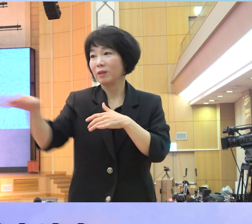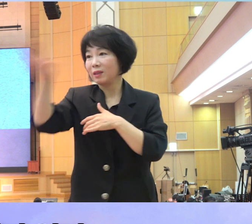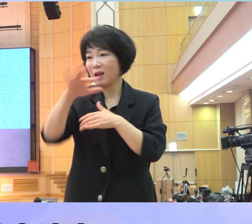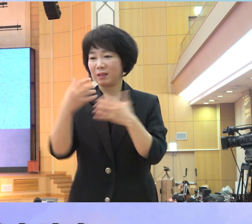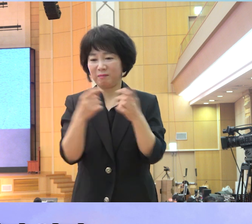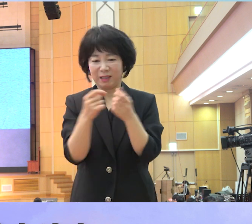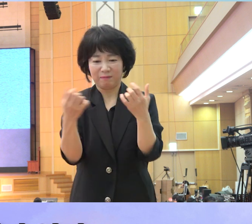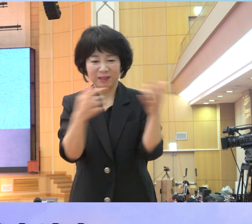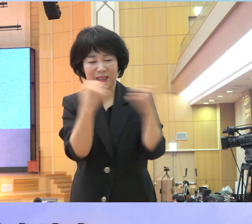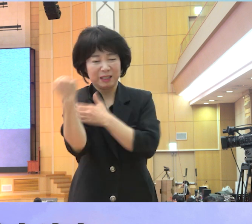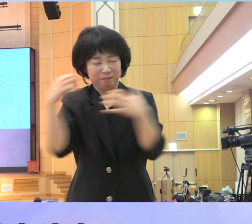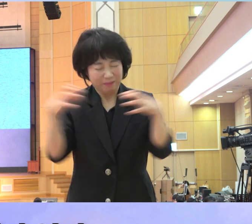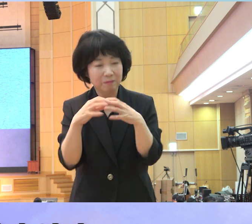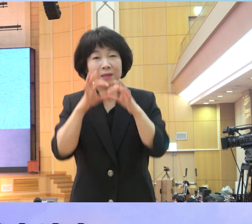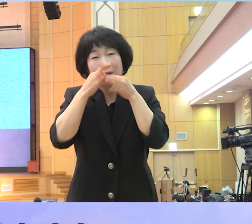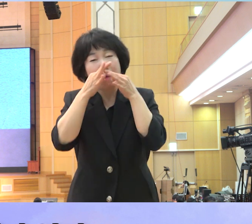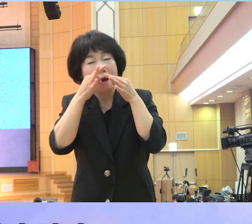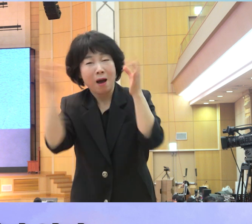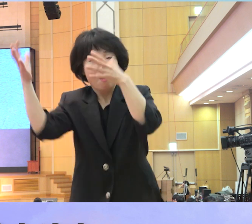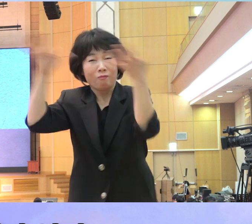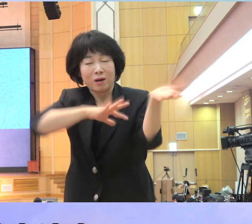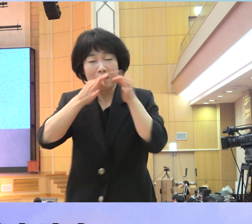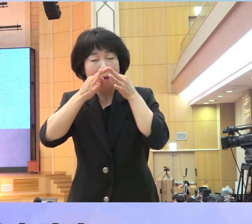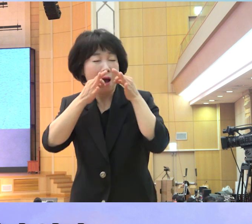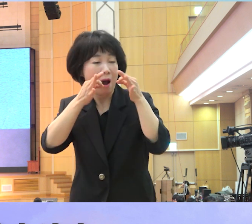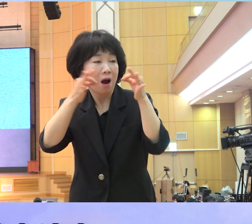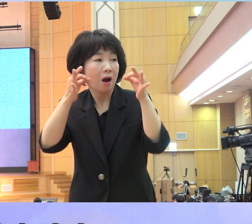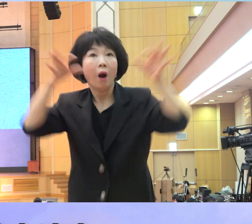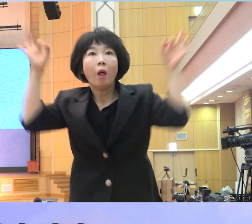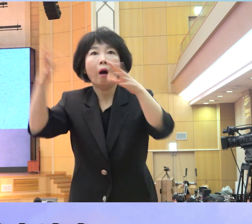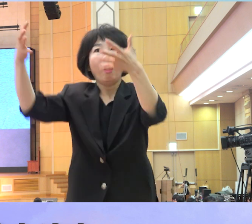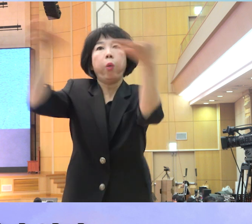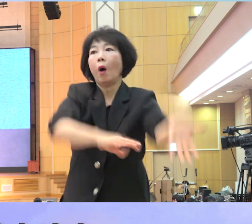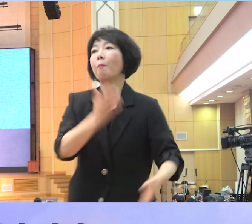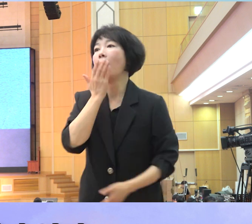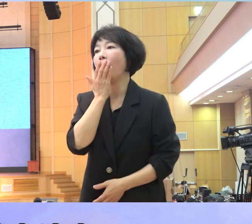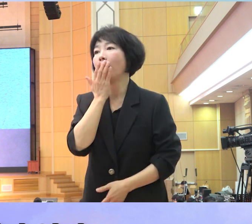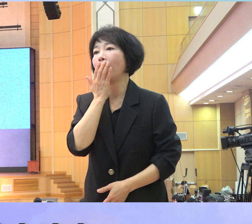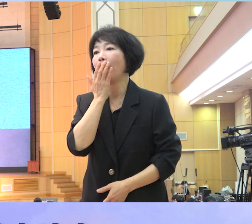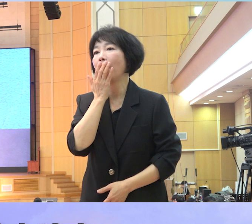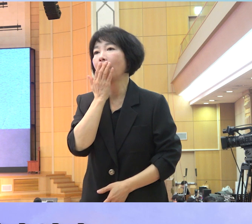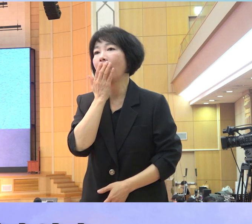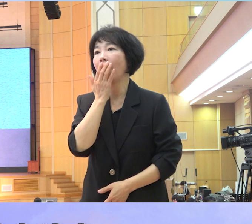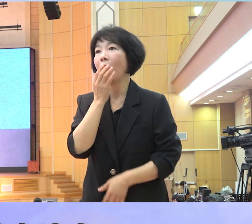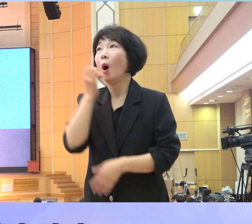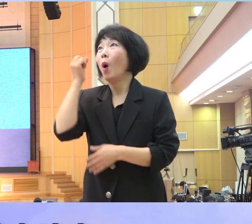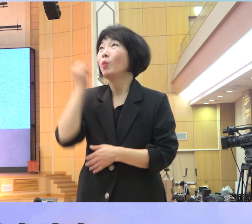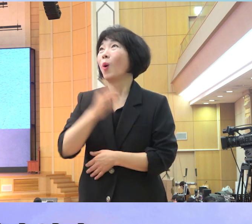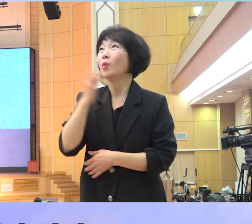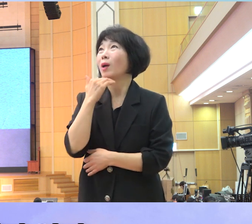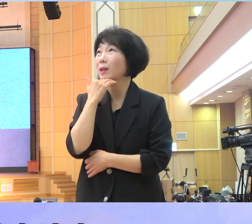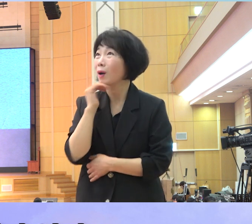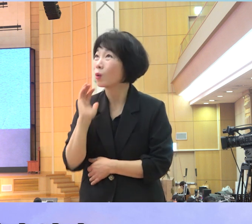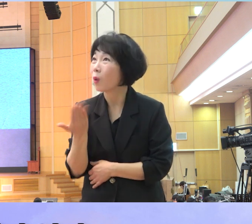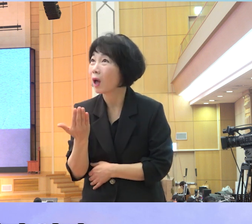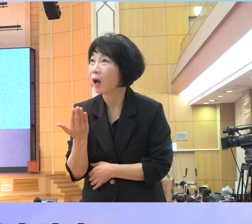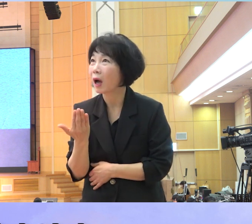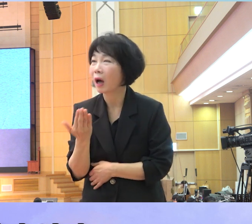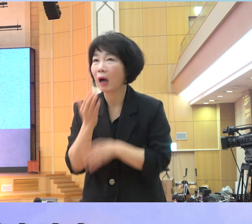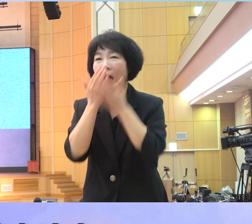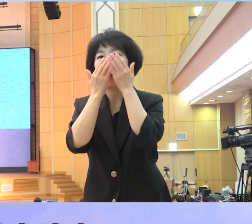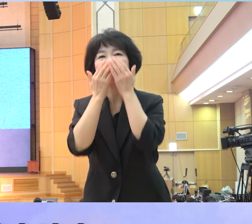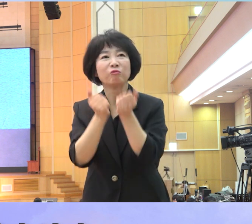거예요. 여기서 뭘 볼 수 있냐면, 오랜 기다림 속에 또 하나의 기다림이 있구나. 얼마나